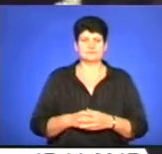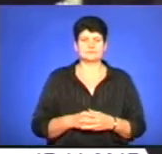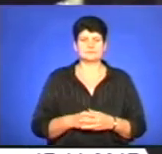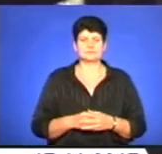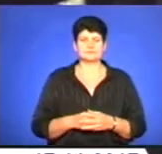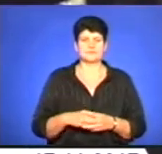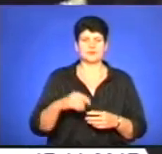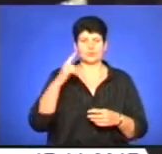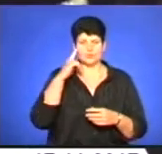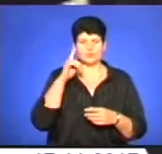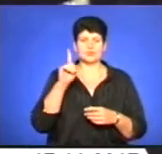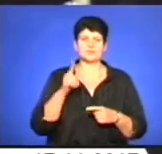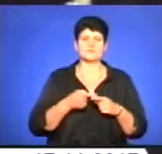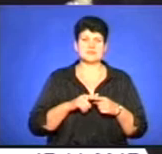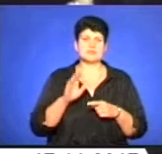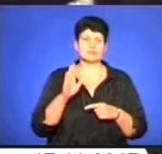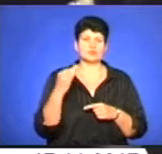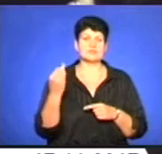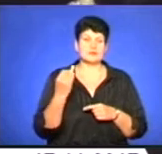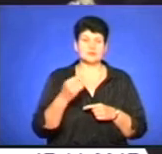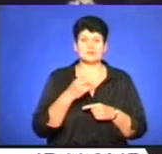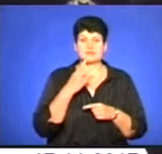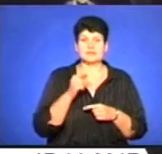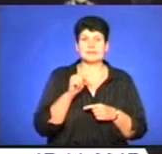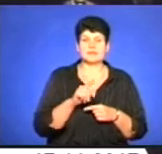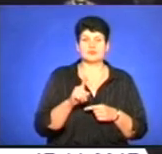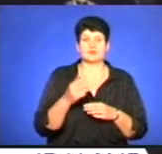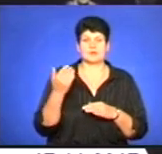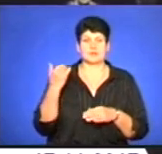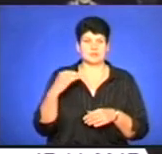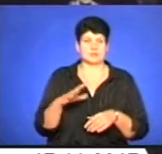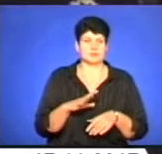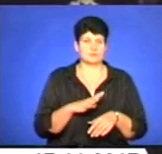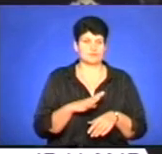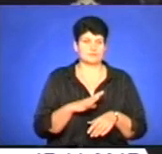Гадаю, що це буде цікаво, а якщо зважати на те, що у нас перед тим був